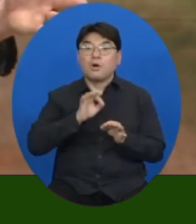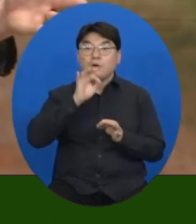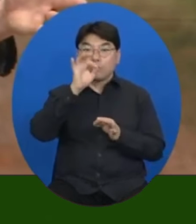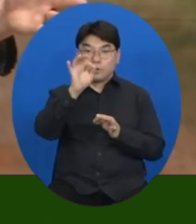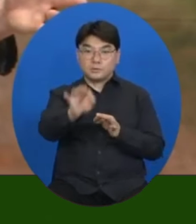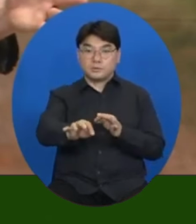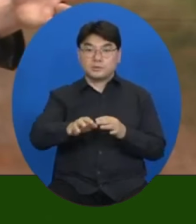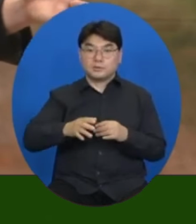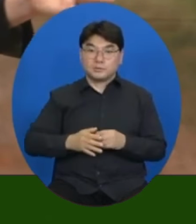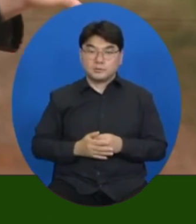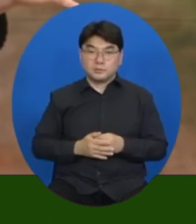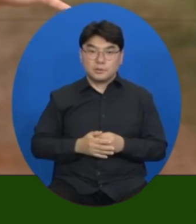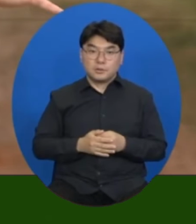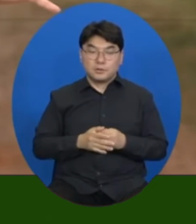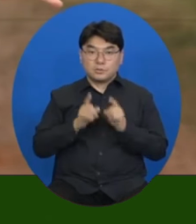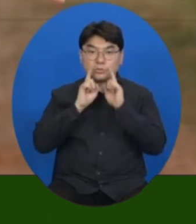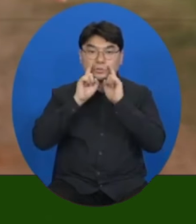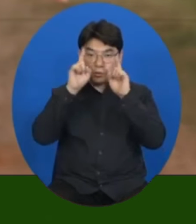영원히